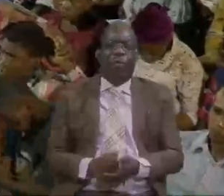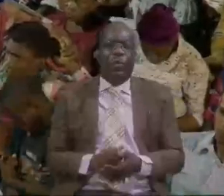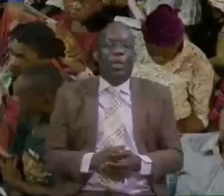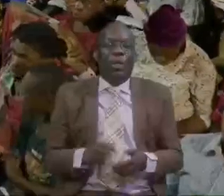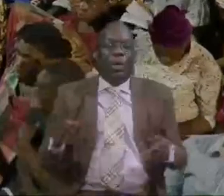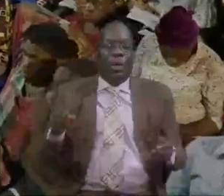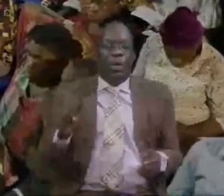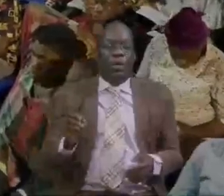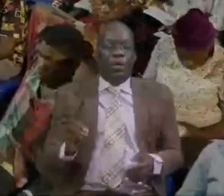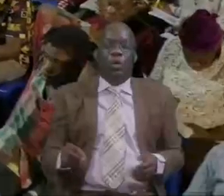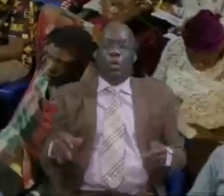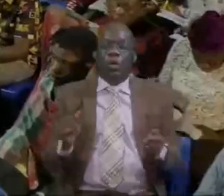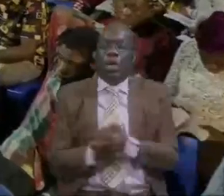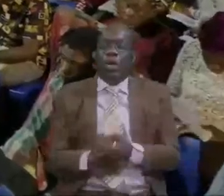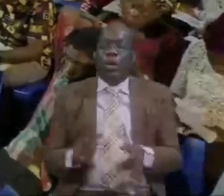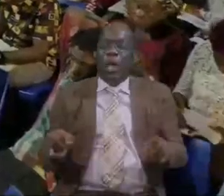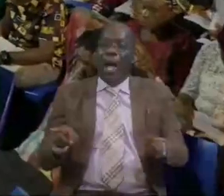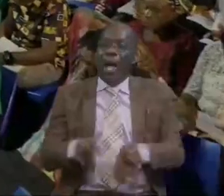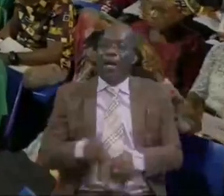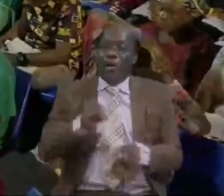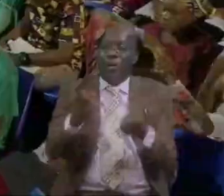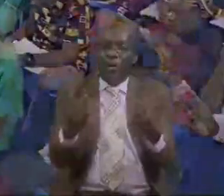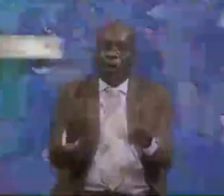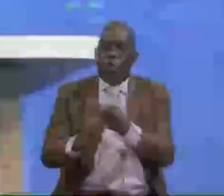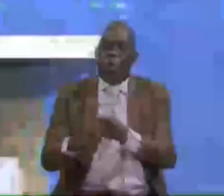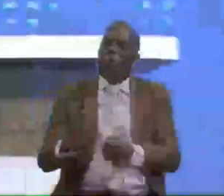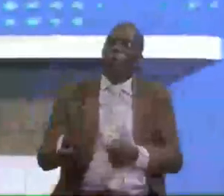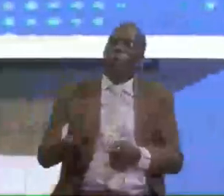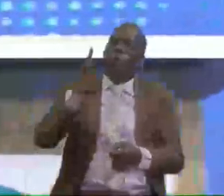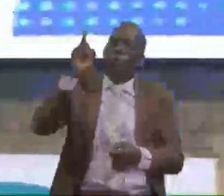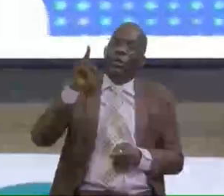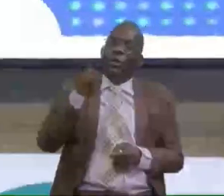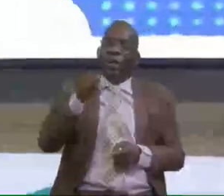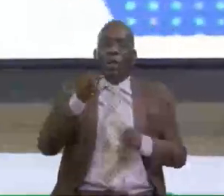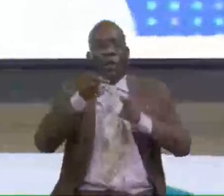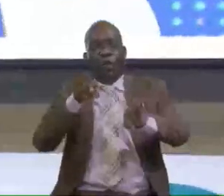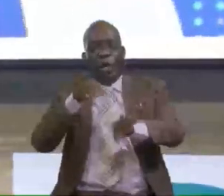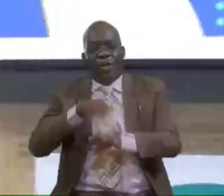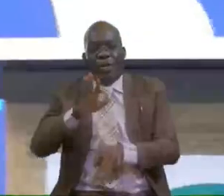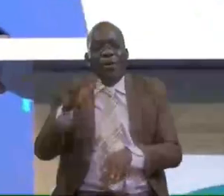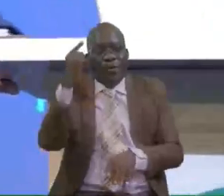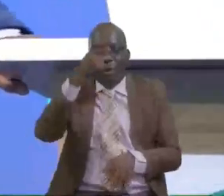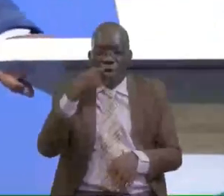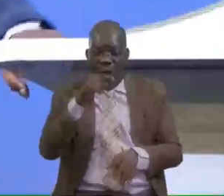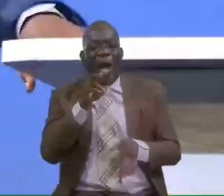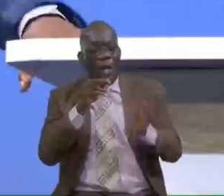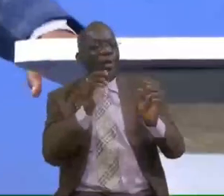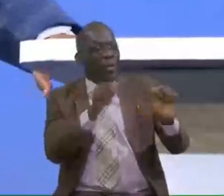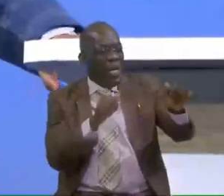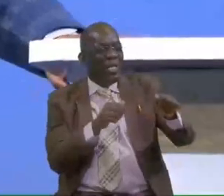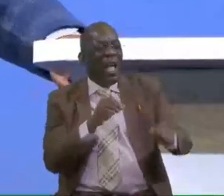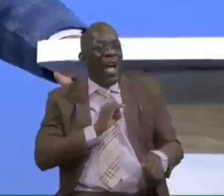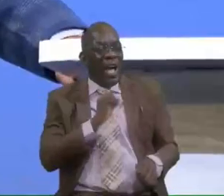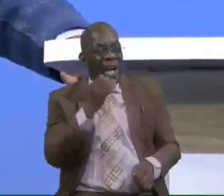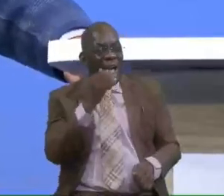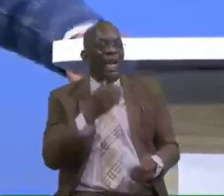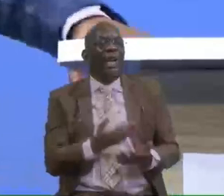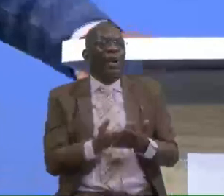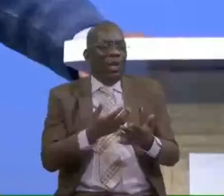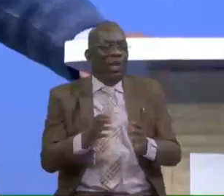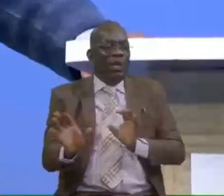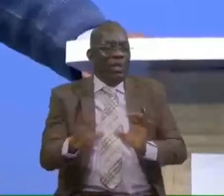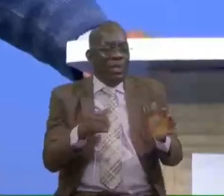Afin que comme tu viens à lui, il regarde ton visage, il reconnaît ton visage, il dit oui, j'ai